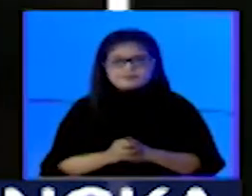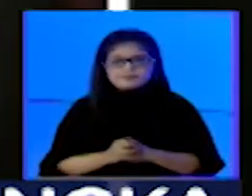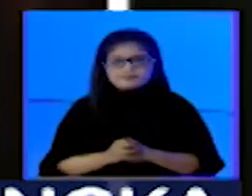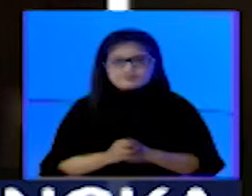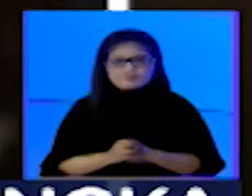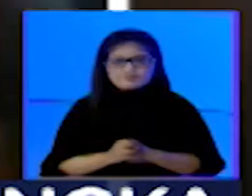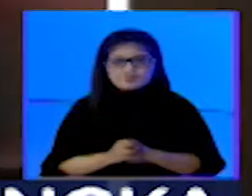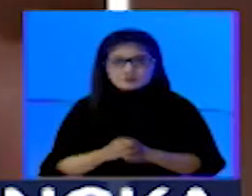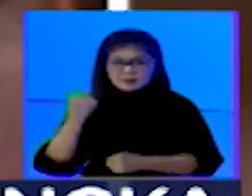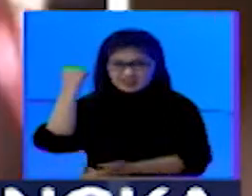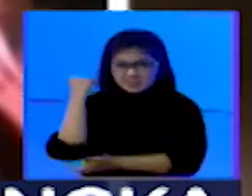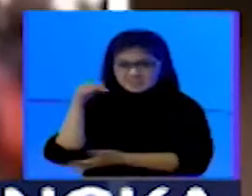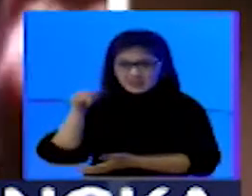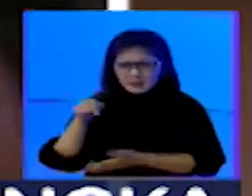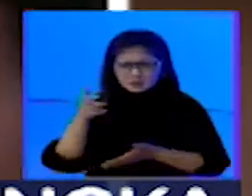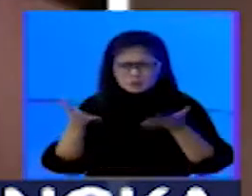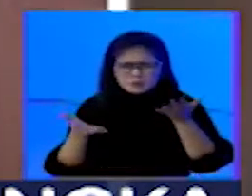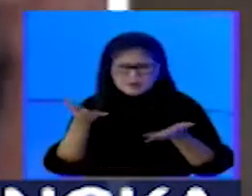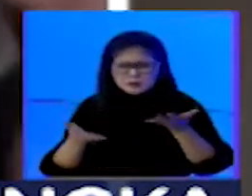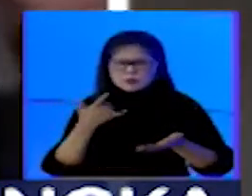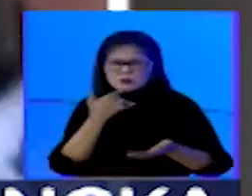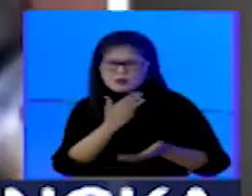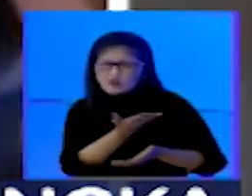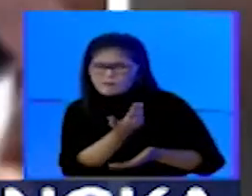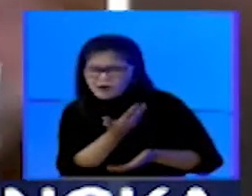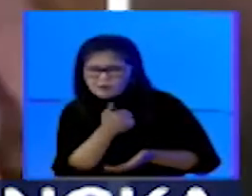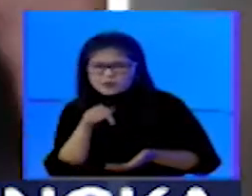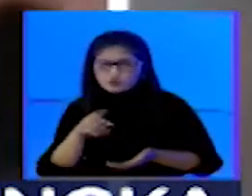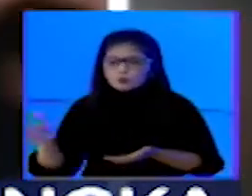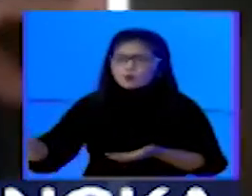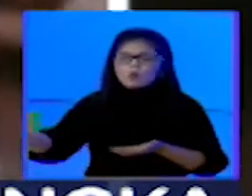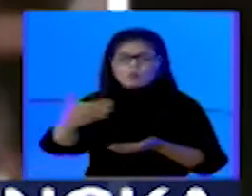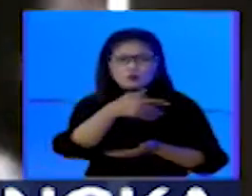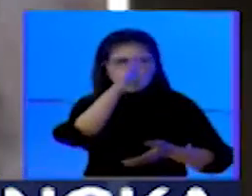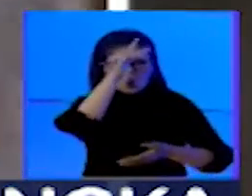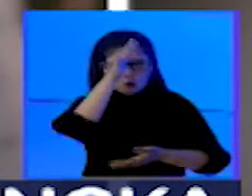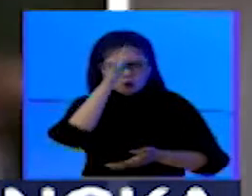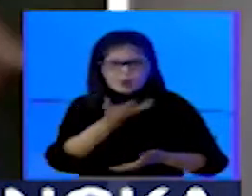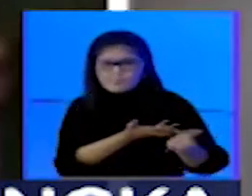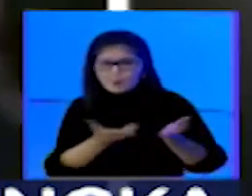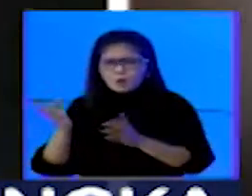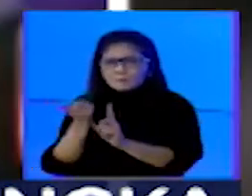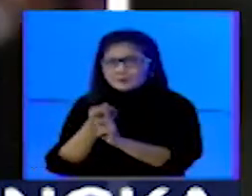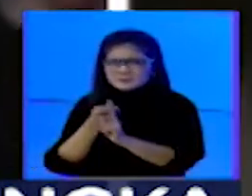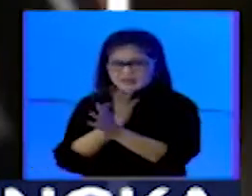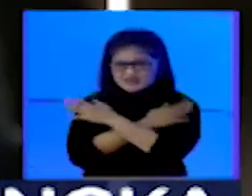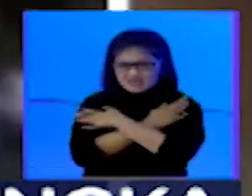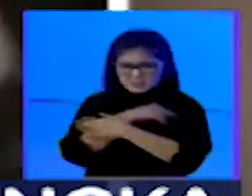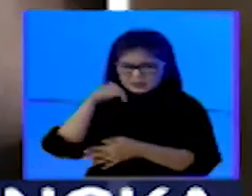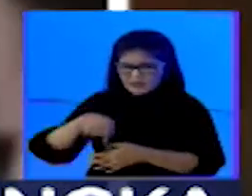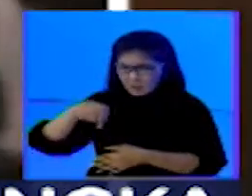Para tersangka diduga berperan melakukan provokasi maupun menggalang massa untuk membawa paksa jenazah. Polisi terus mengembangkan kasus